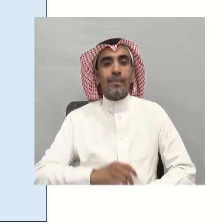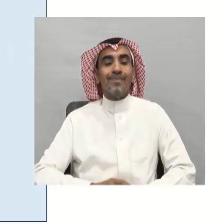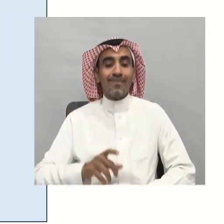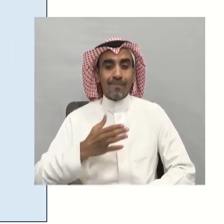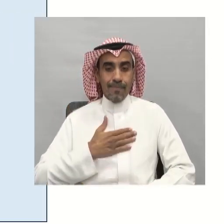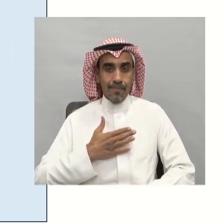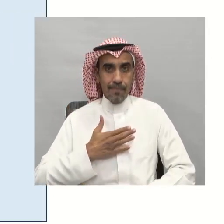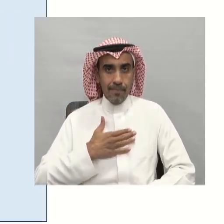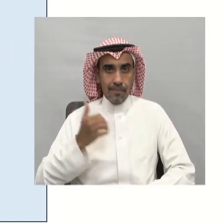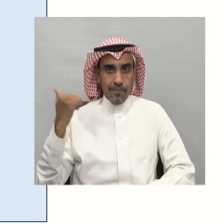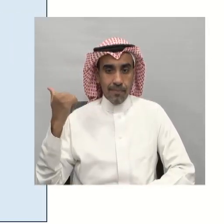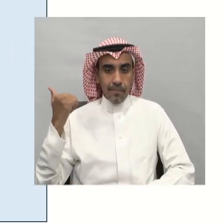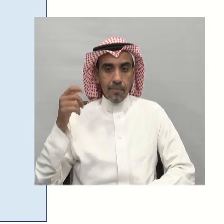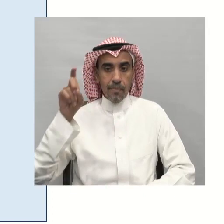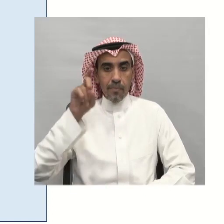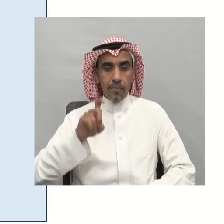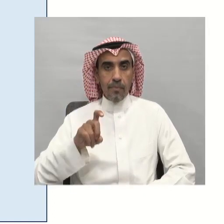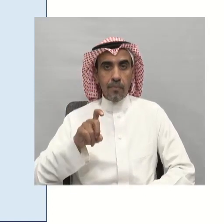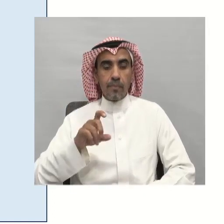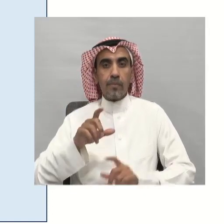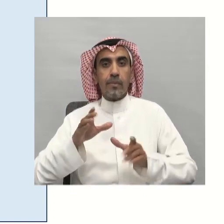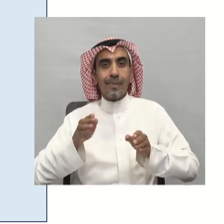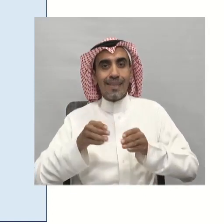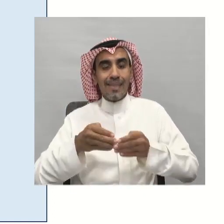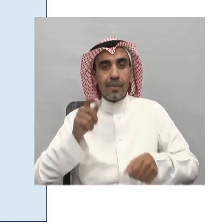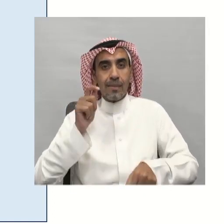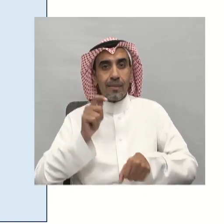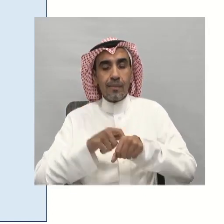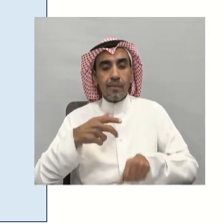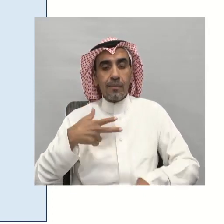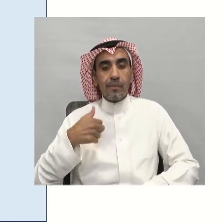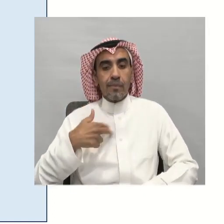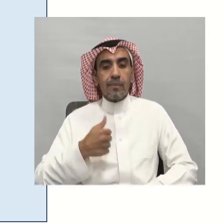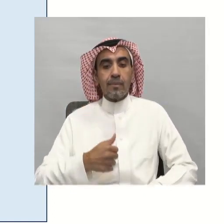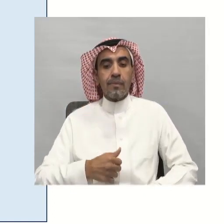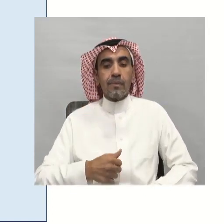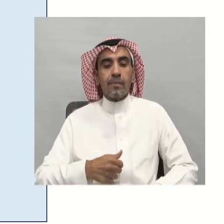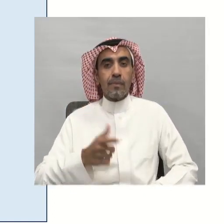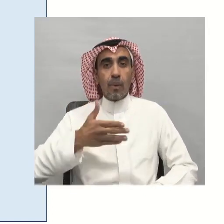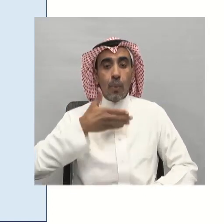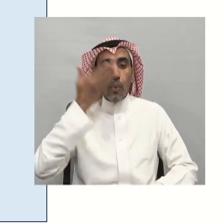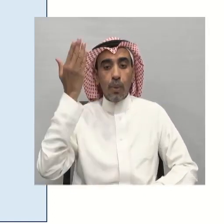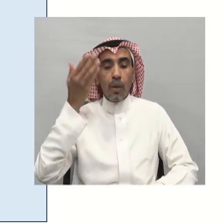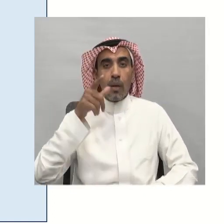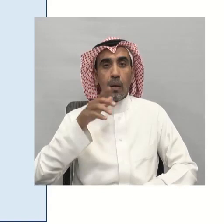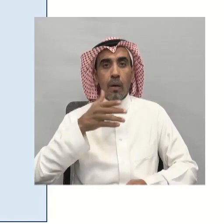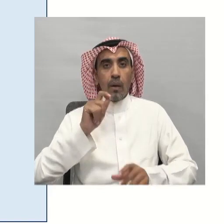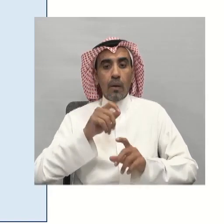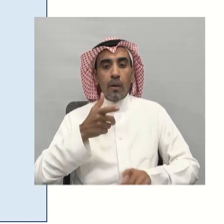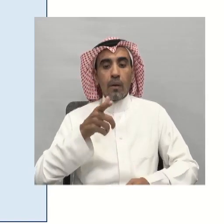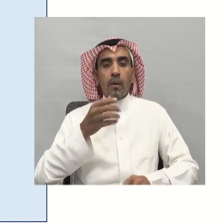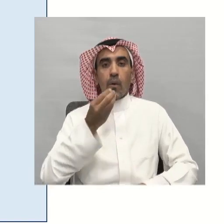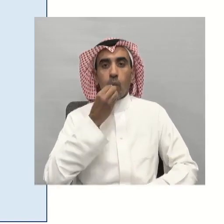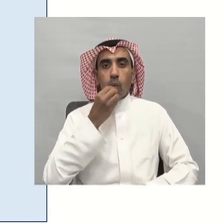هنا لدينا سؤال، سميت الخلايا اللاسعة بهذا الاسم، هل لأنها تمتلك خلايا لاسعة، لأن